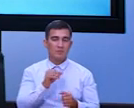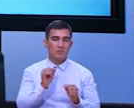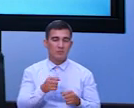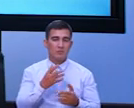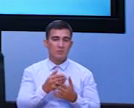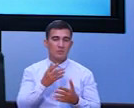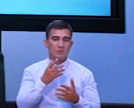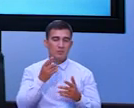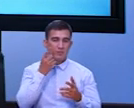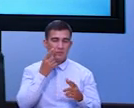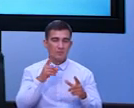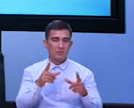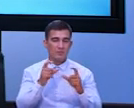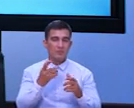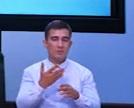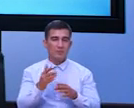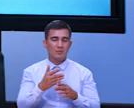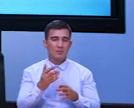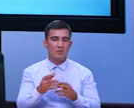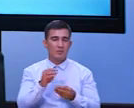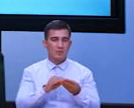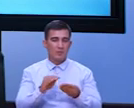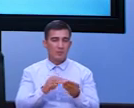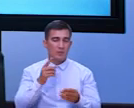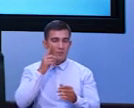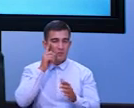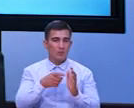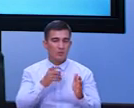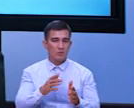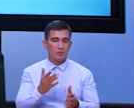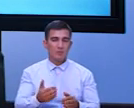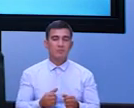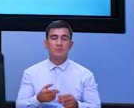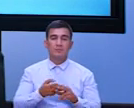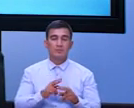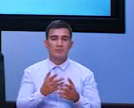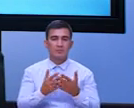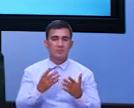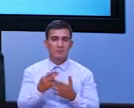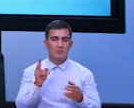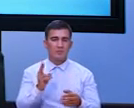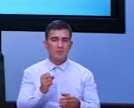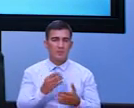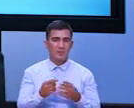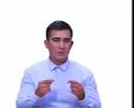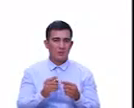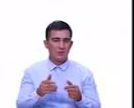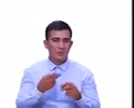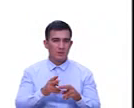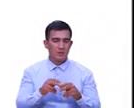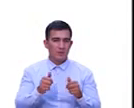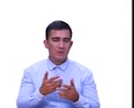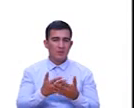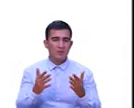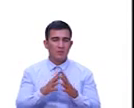ajratib olamiz va natijada F ko'paytirilgan R kvadrat bo'luv K ga teng bo'ladi. Demak, ushbu formulaga biz masala shartidagi